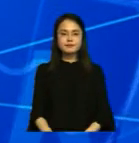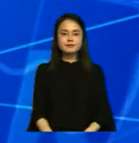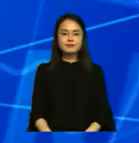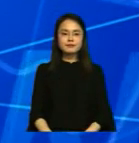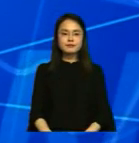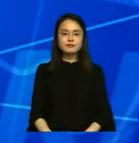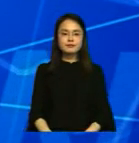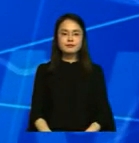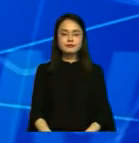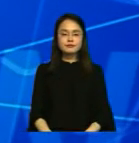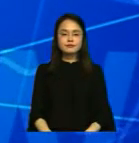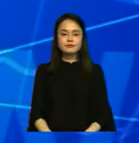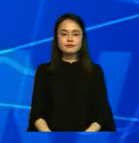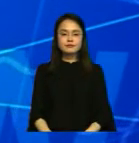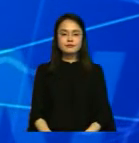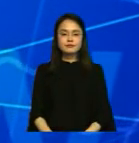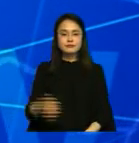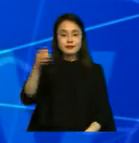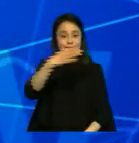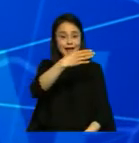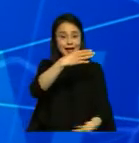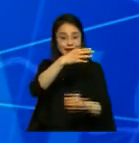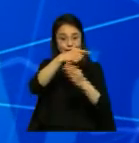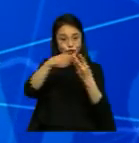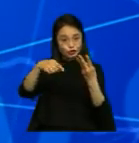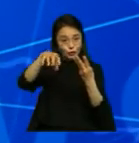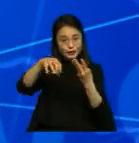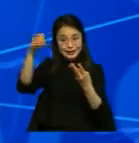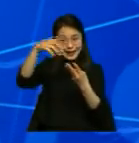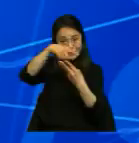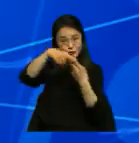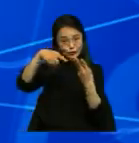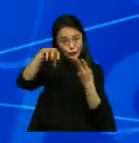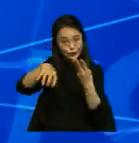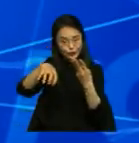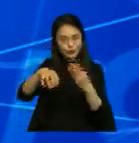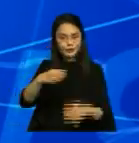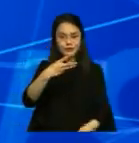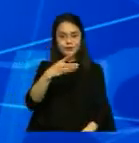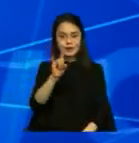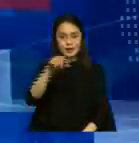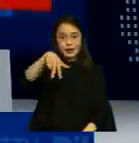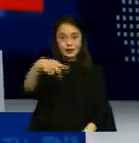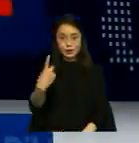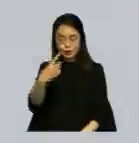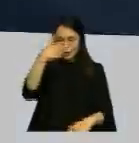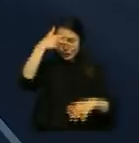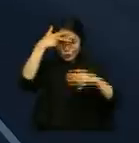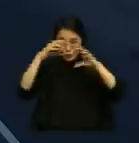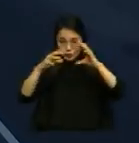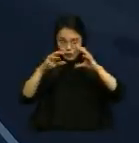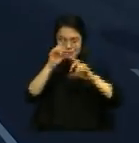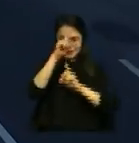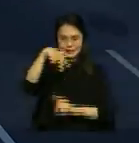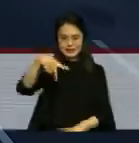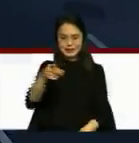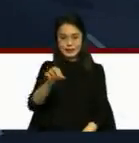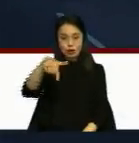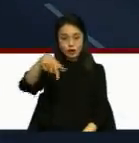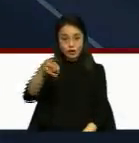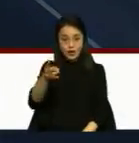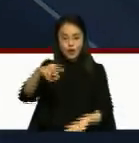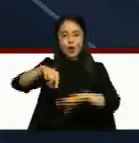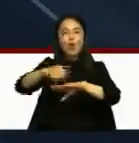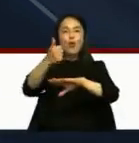양주 왕실 축제가 27일 태조 이성계의 마음의 안식처로 불린 회암사지 에서 열립니다 이번 축제는